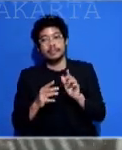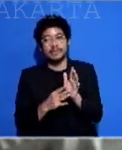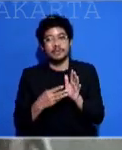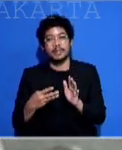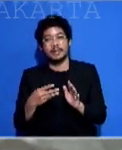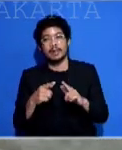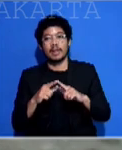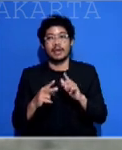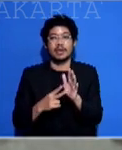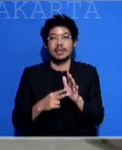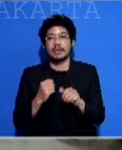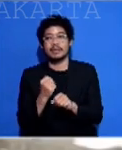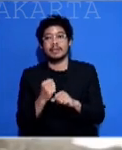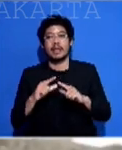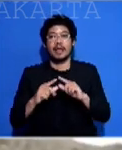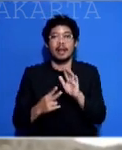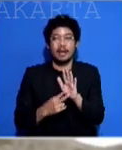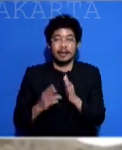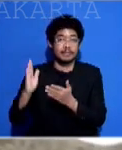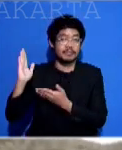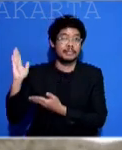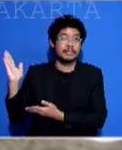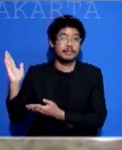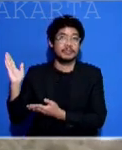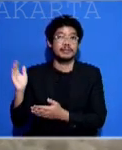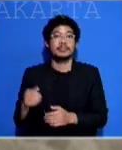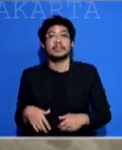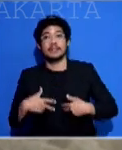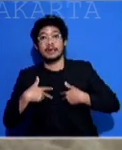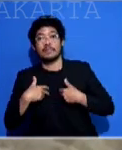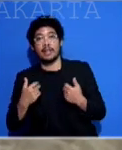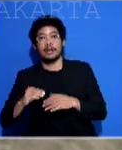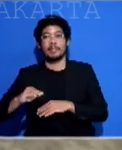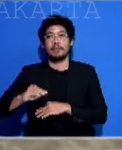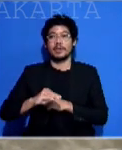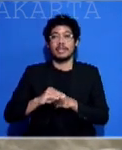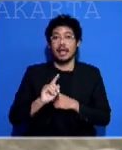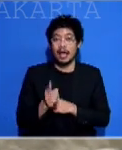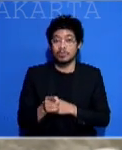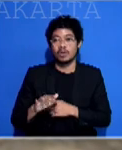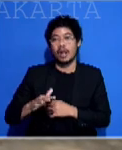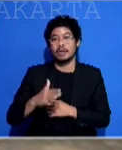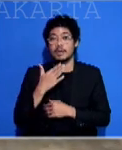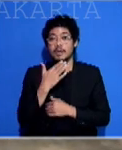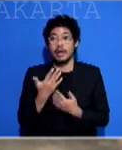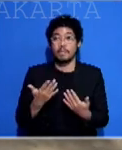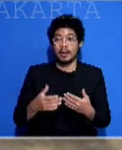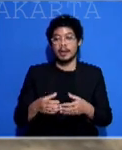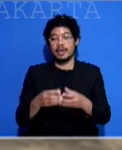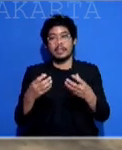Kambangan mujudaken setunggaling jenis iwen ingkang gadhahi daya kekiatan ingkang ageng ing salebeting ngasilaken tigan kejawi